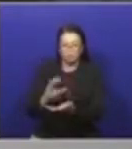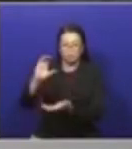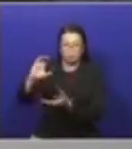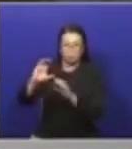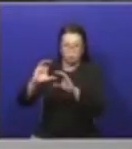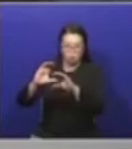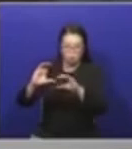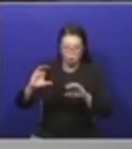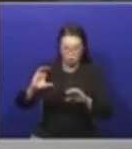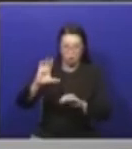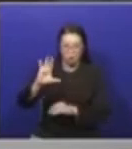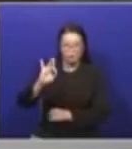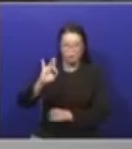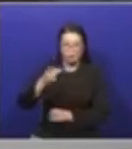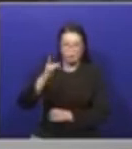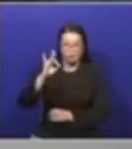ล้านบาทเข้าเป็นงบกลางในเงินก้อนใหญ่จำนวนแปดหมื่น